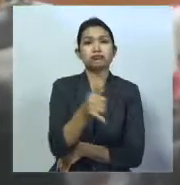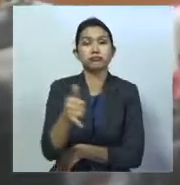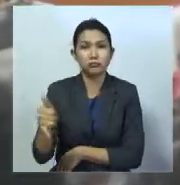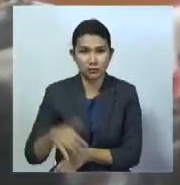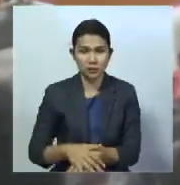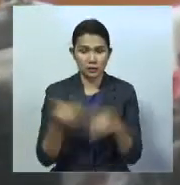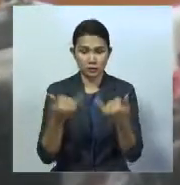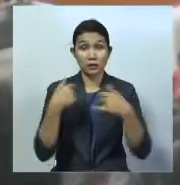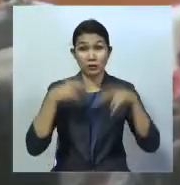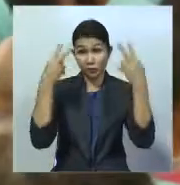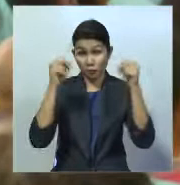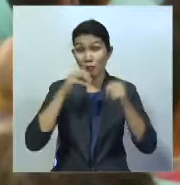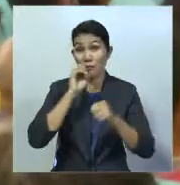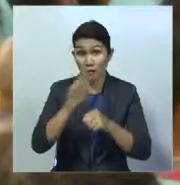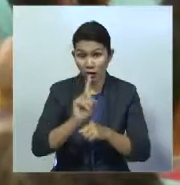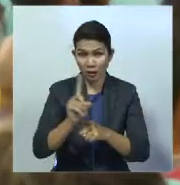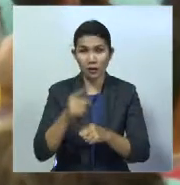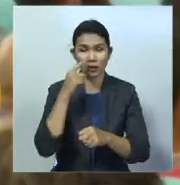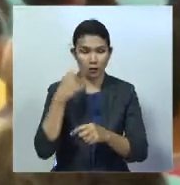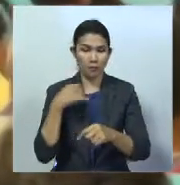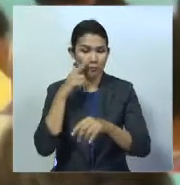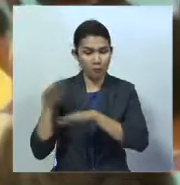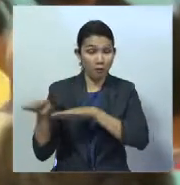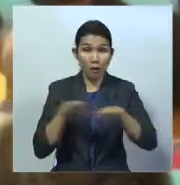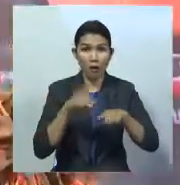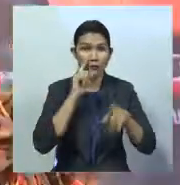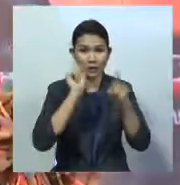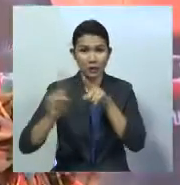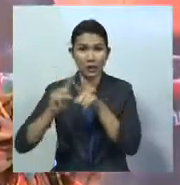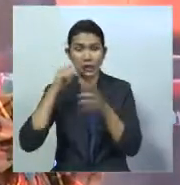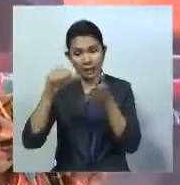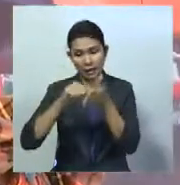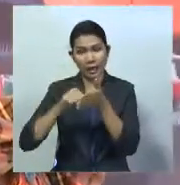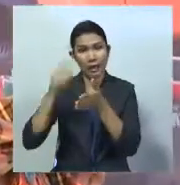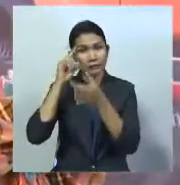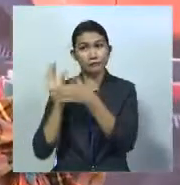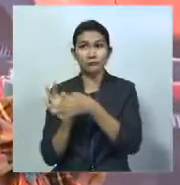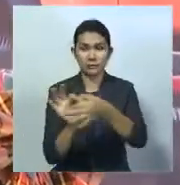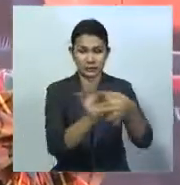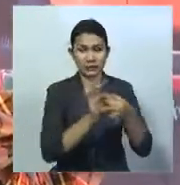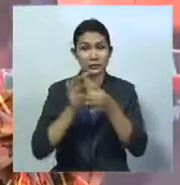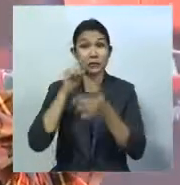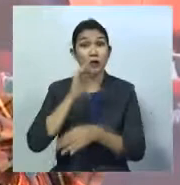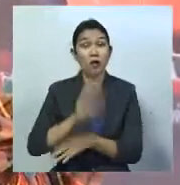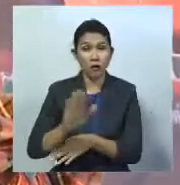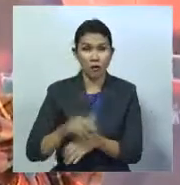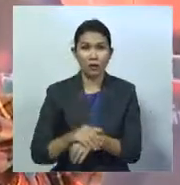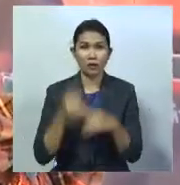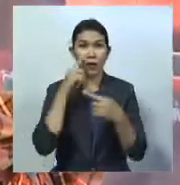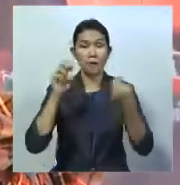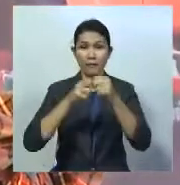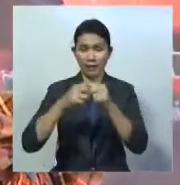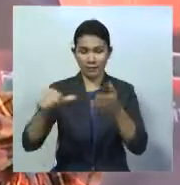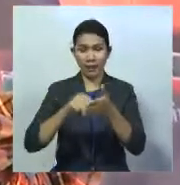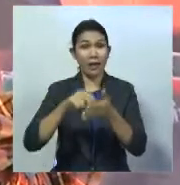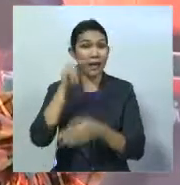ดยนายกรัฐมนตรีก็ยืนยันนะคะว่าพร้อมรับฟังทุกความคิดเห็นมาปรับในการทำงานให้สอดคล้องกับพื้นที่ส่วนการแก้ไขปัญห